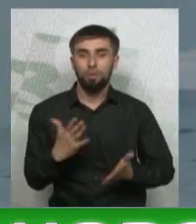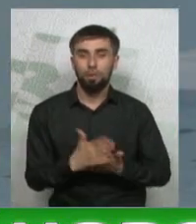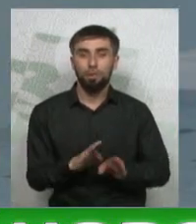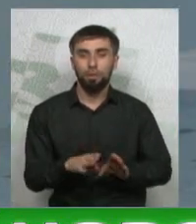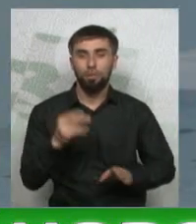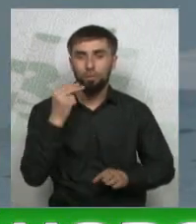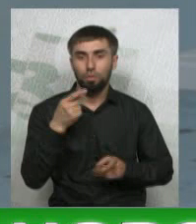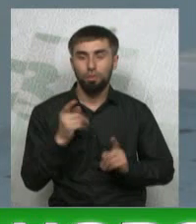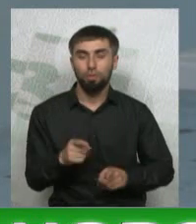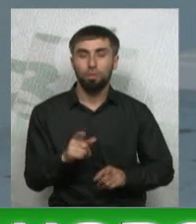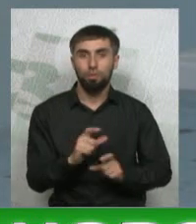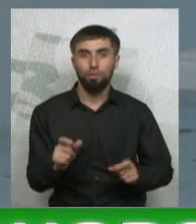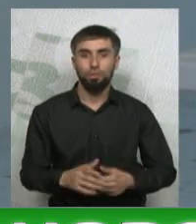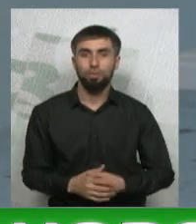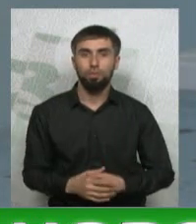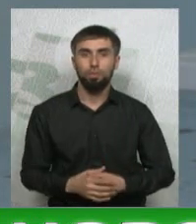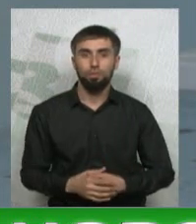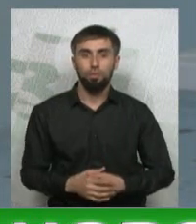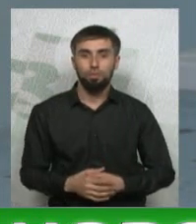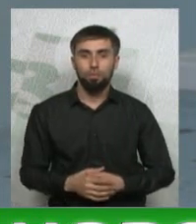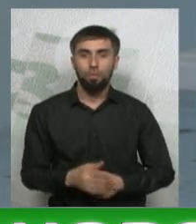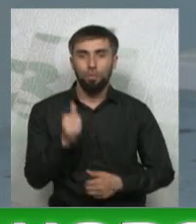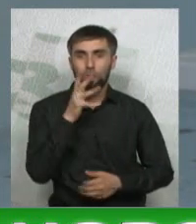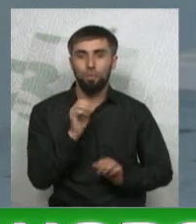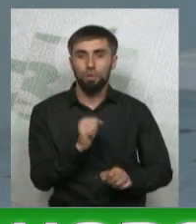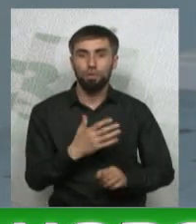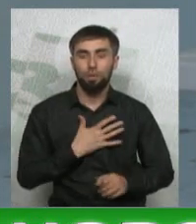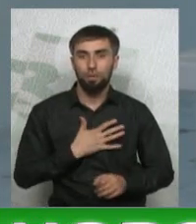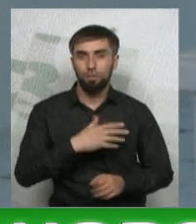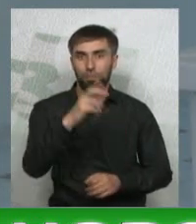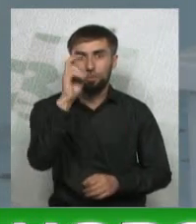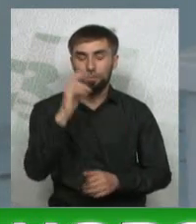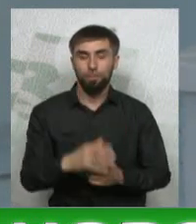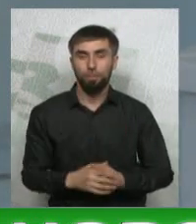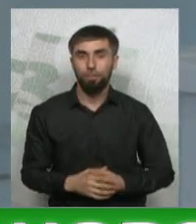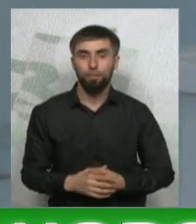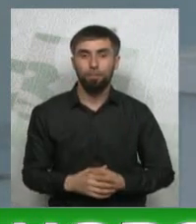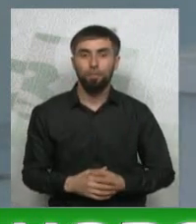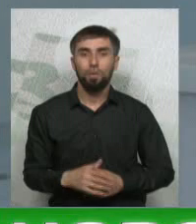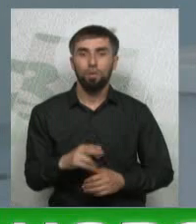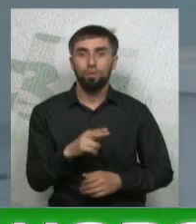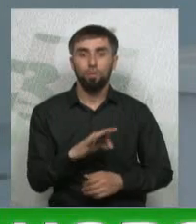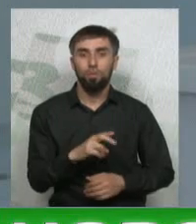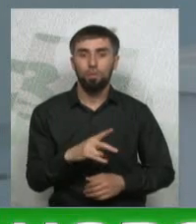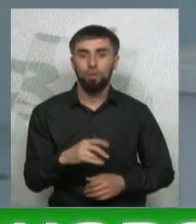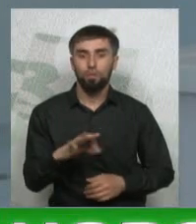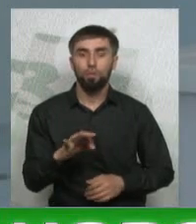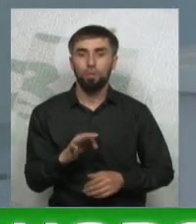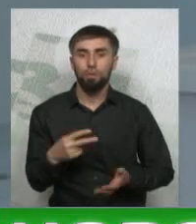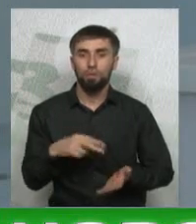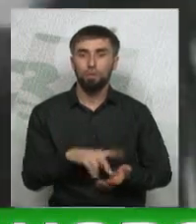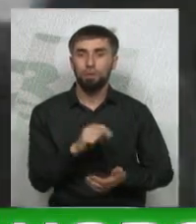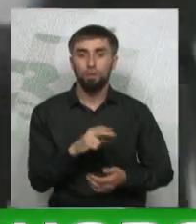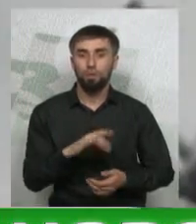такие мужественные и отважные люди, которые защищали нашу страну доблестно. Стояли за